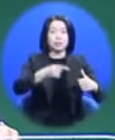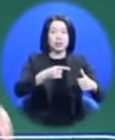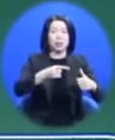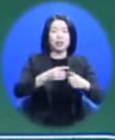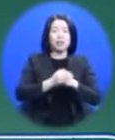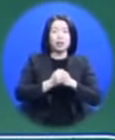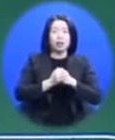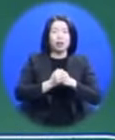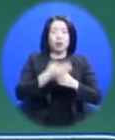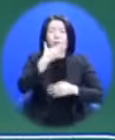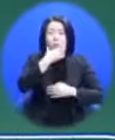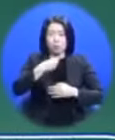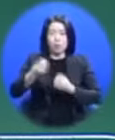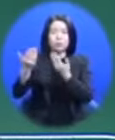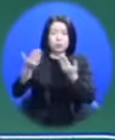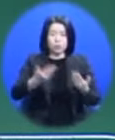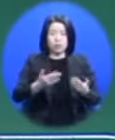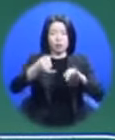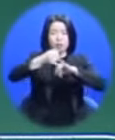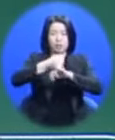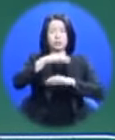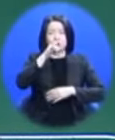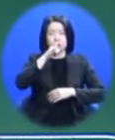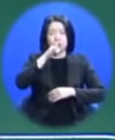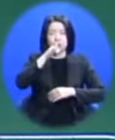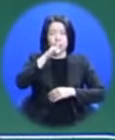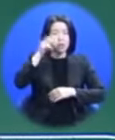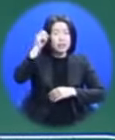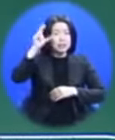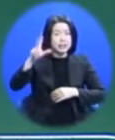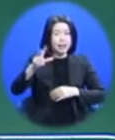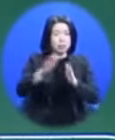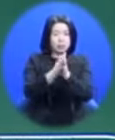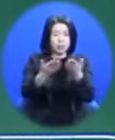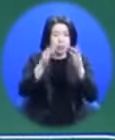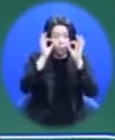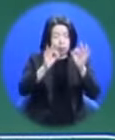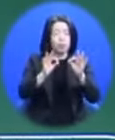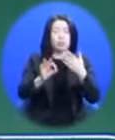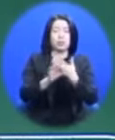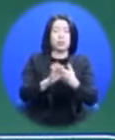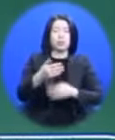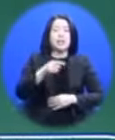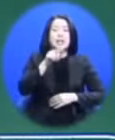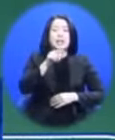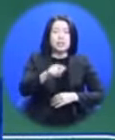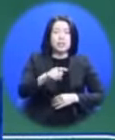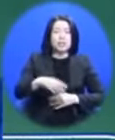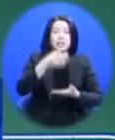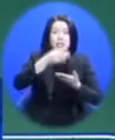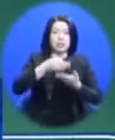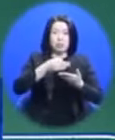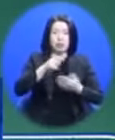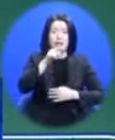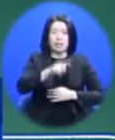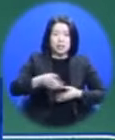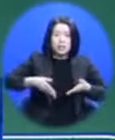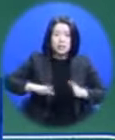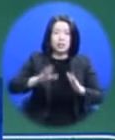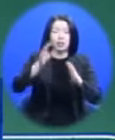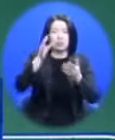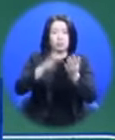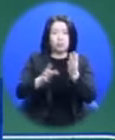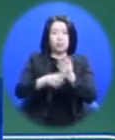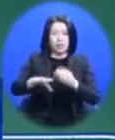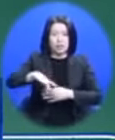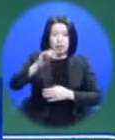주신다고 약속하고 있습니다. 잠언서에 보면 그런 말씀이 있습니다. 내 재물과 내 소산물의